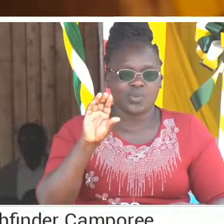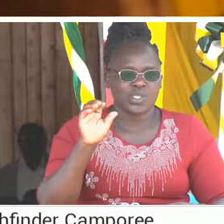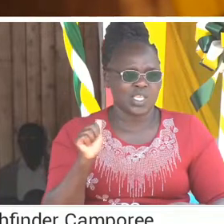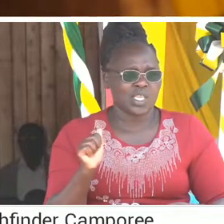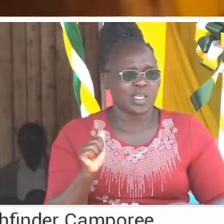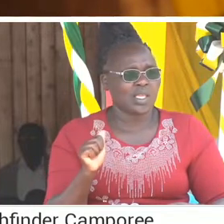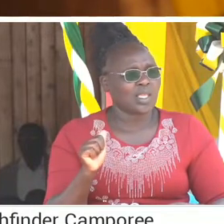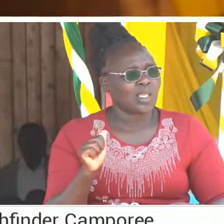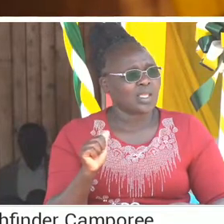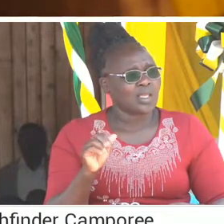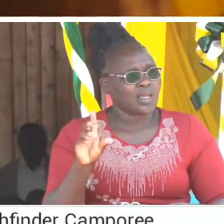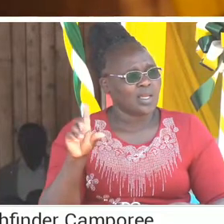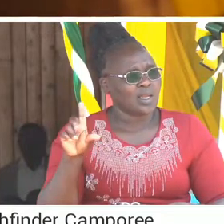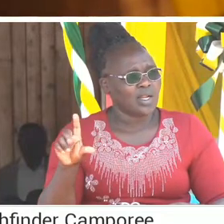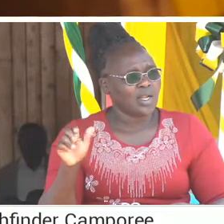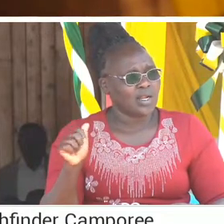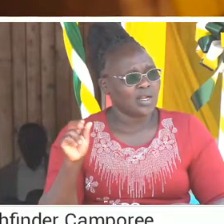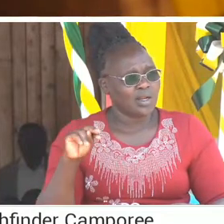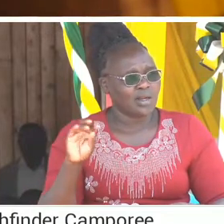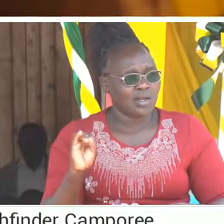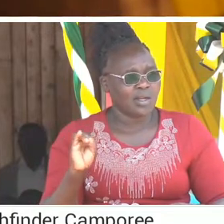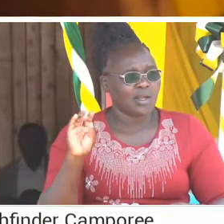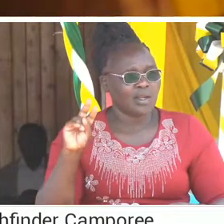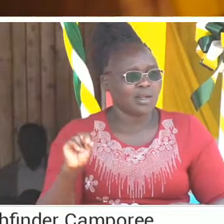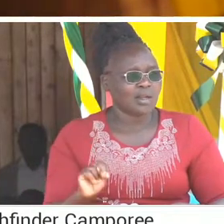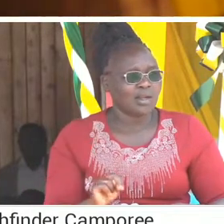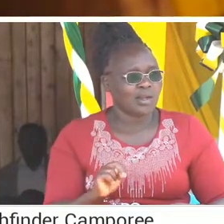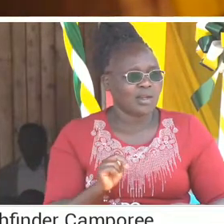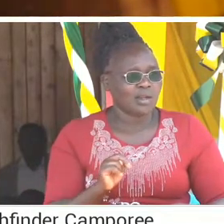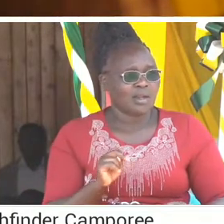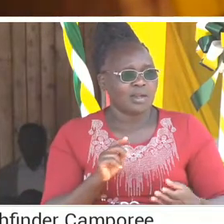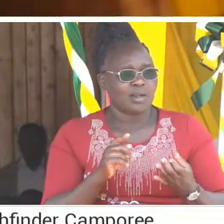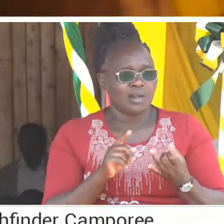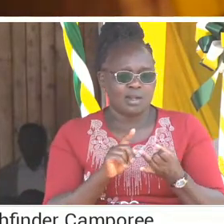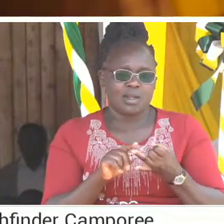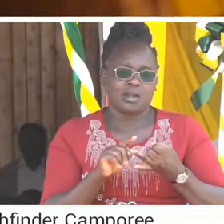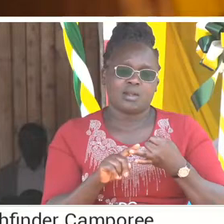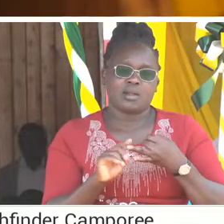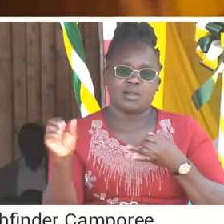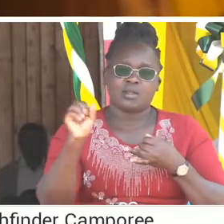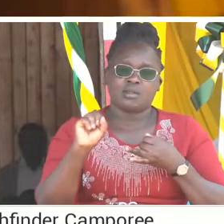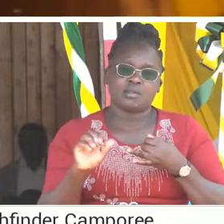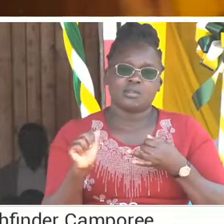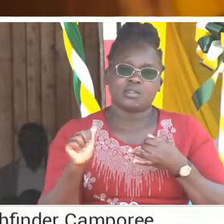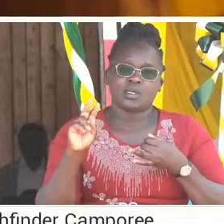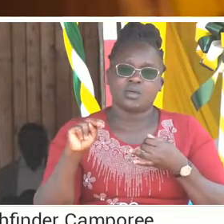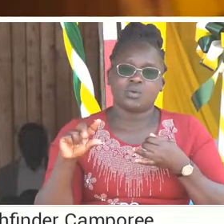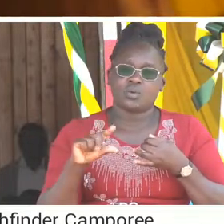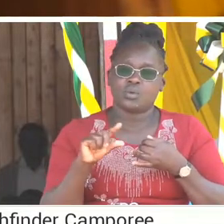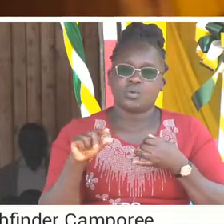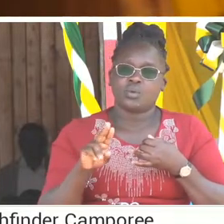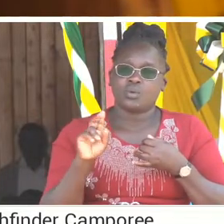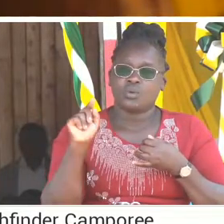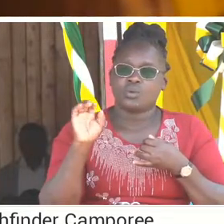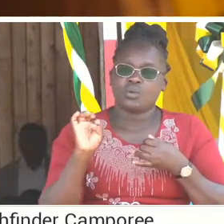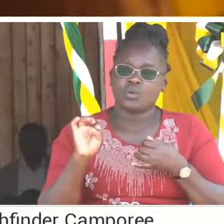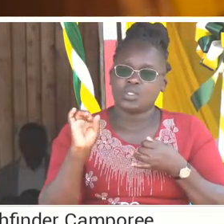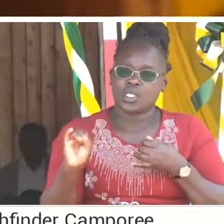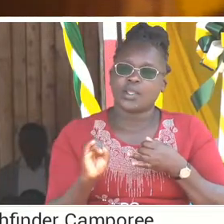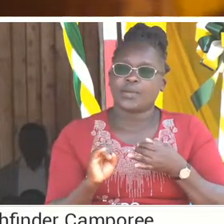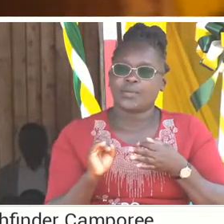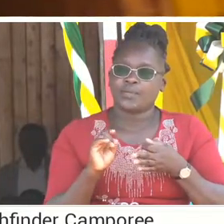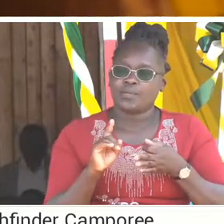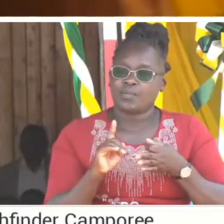Davis. Tafadhali njooni hapa, ni viongozi wetu. Nimeona mama Ellen Biwot ambaye